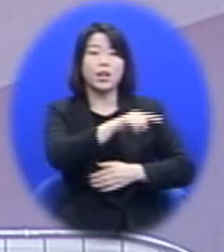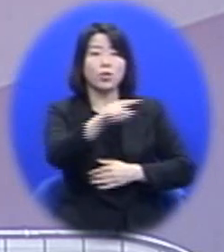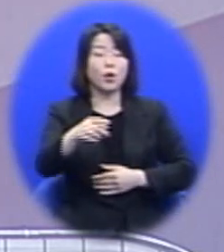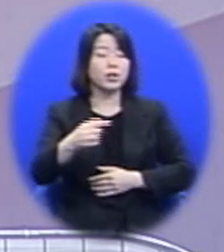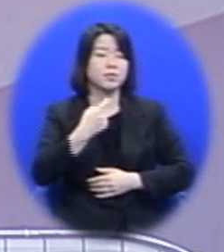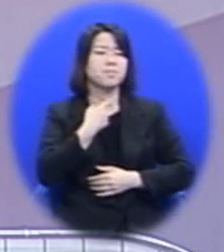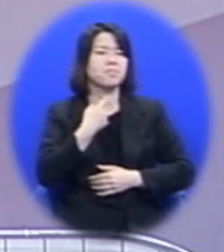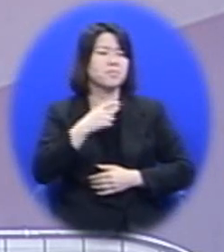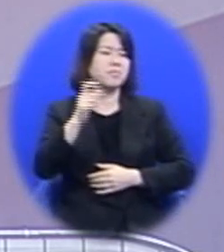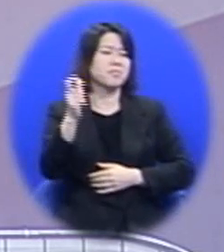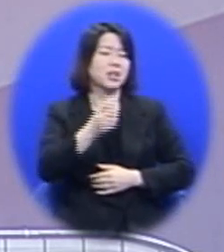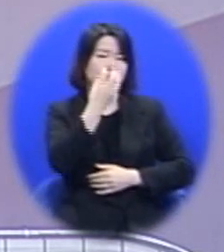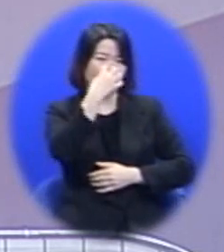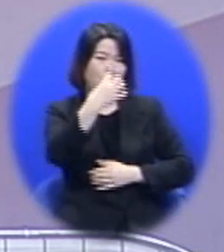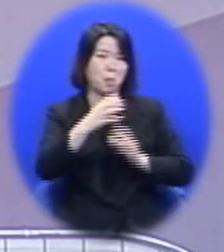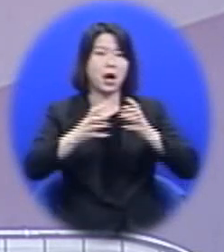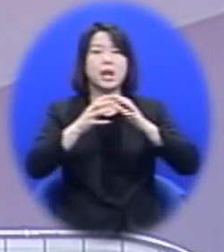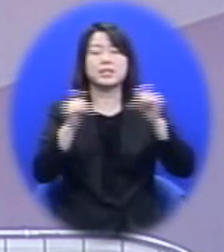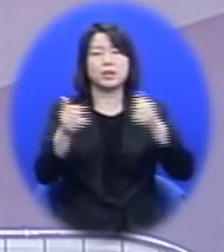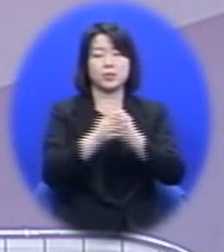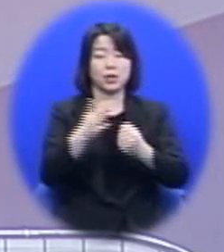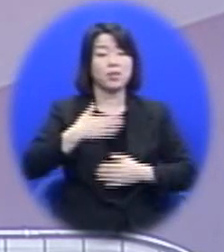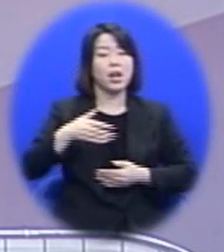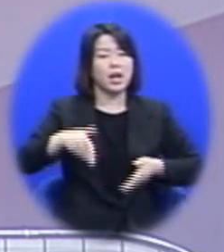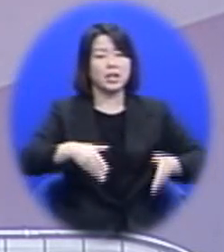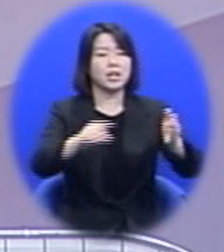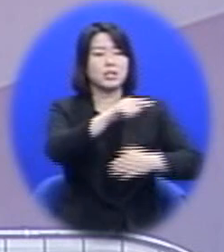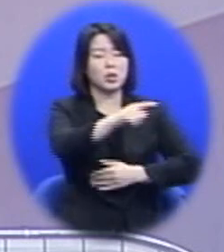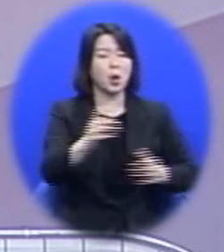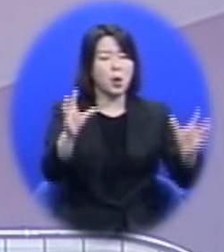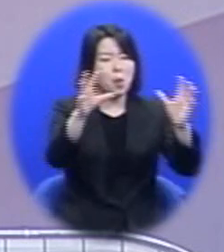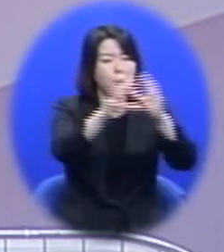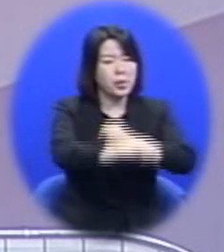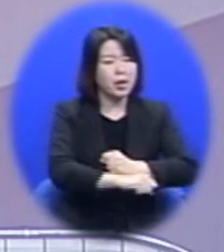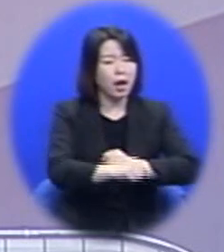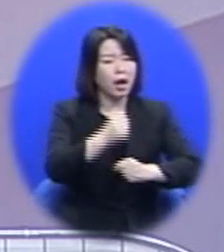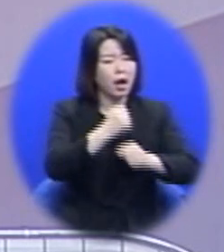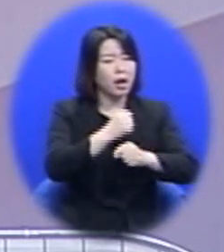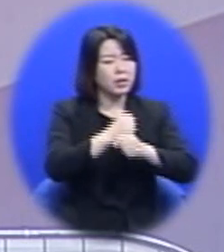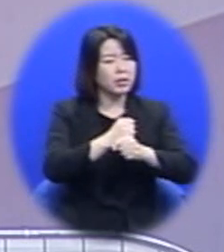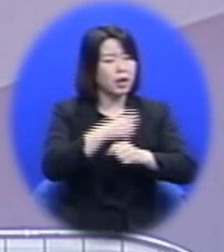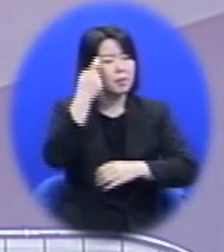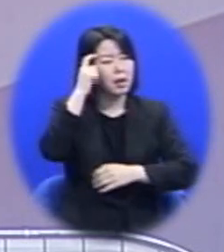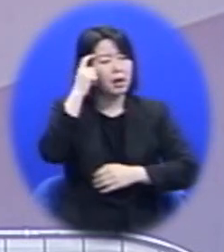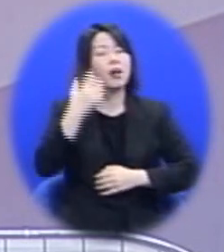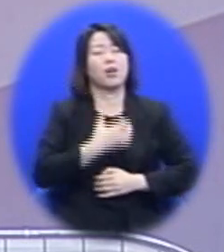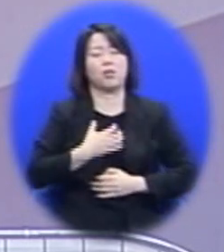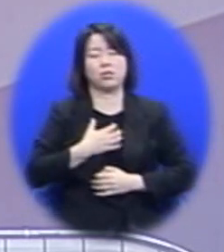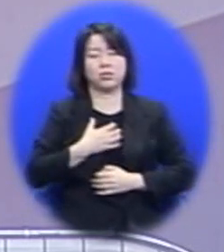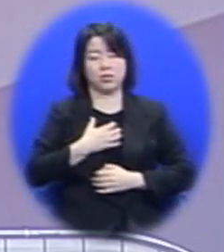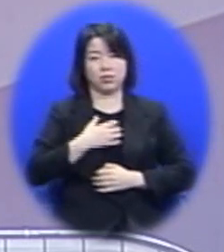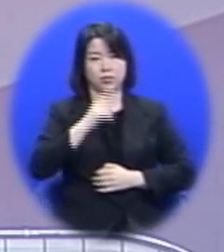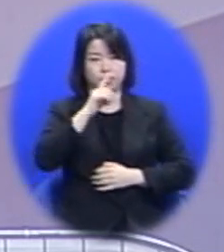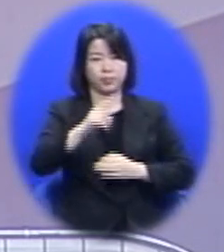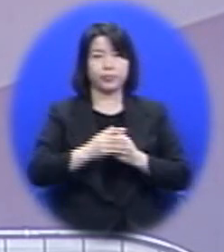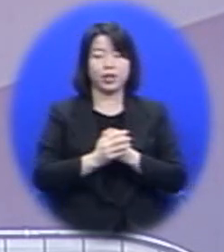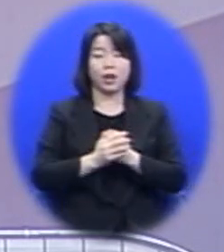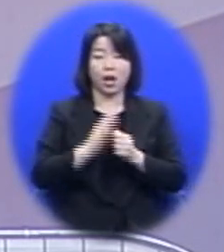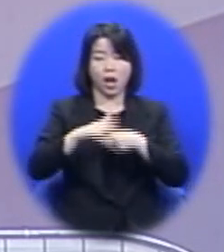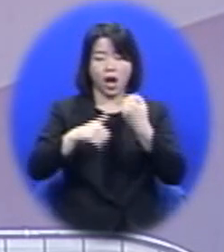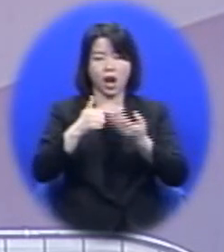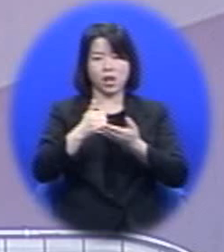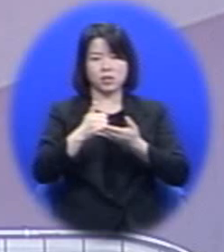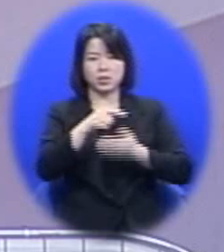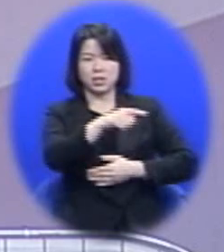목이 곧은 백성인즉 내가 길에서 너희를 진멸할까 염려함이니라 하시니. 하나님이 이스라엘 백성을 보니까